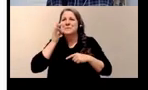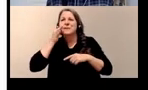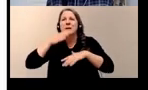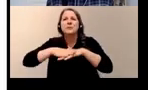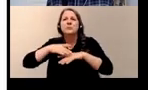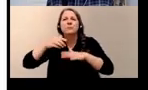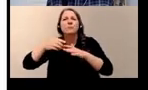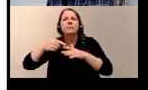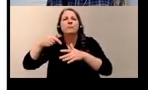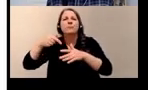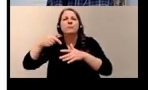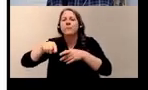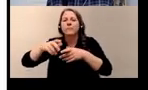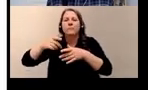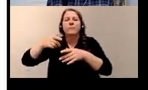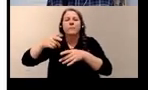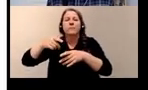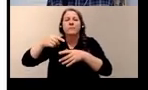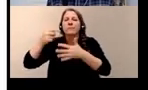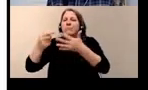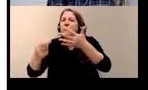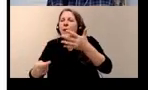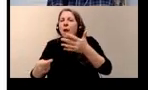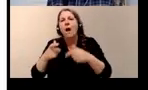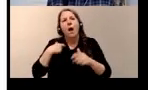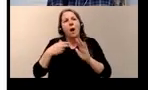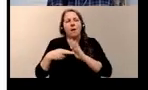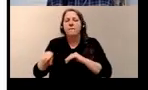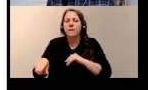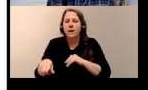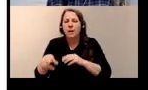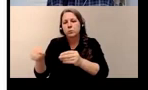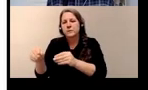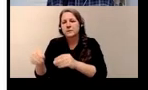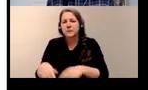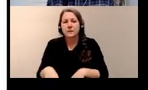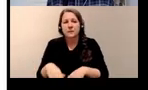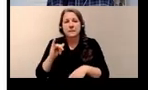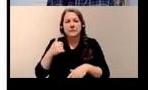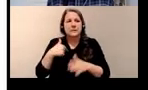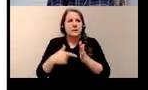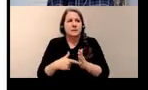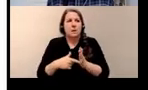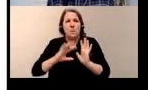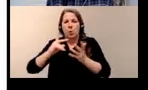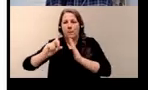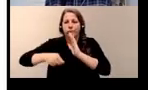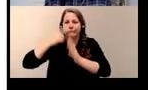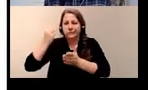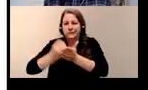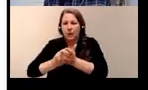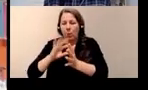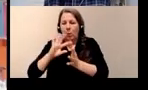pour reconditionner, hein, c'est-à-dire remettre à quasi à neuf des écrans. Et donc, on a constaté comme ça